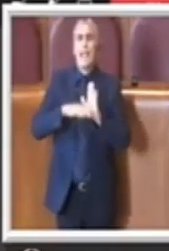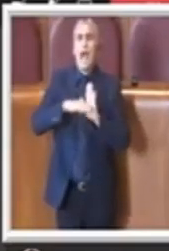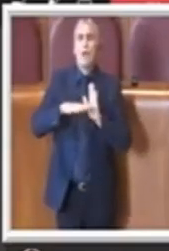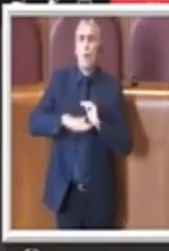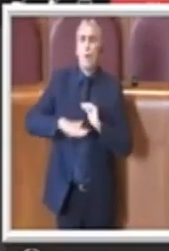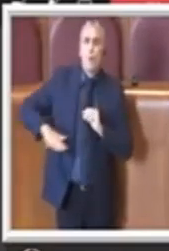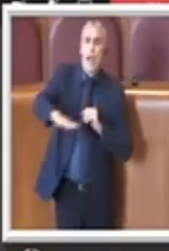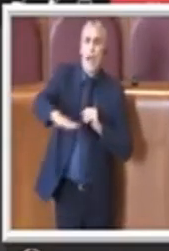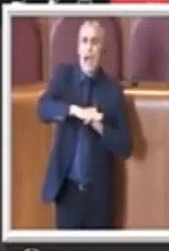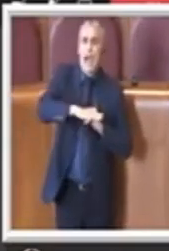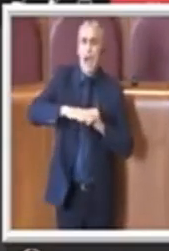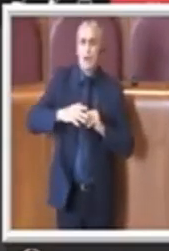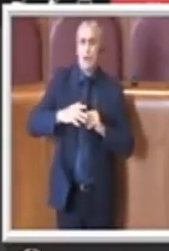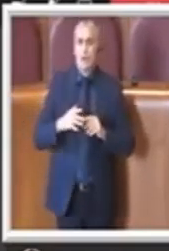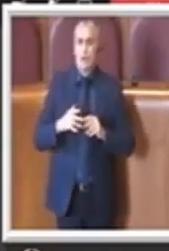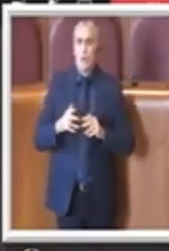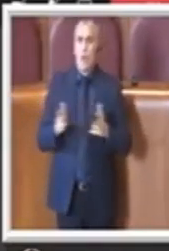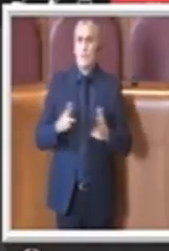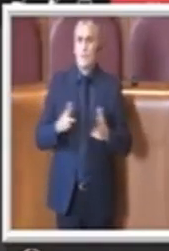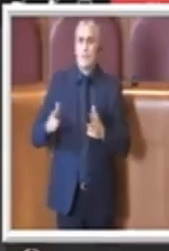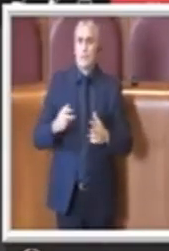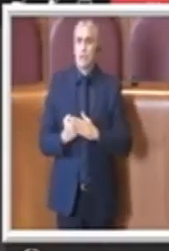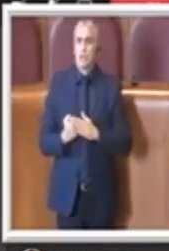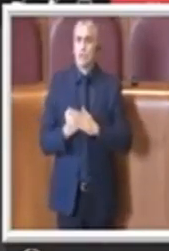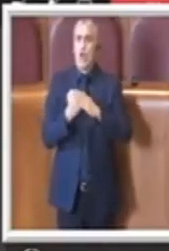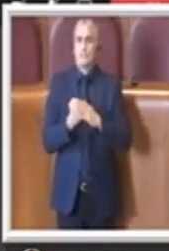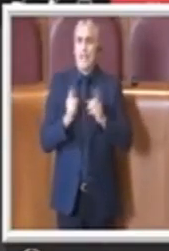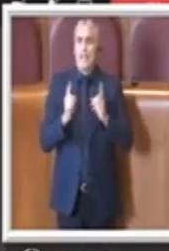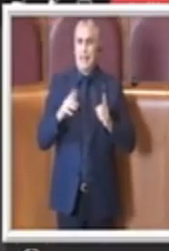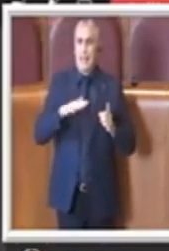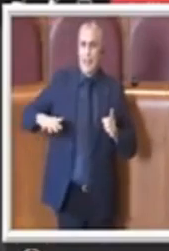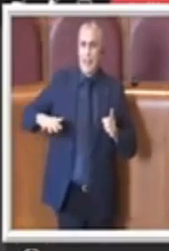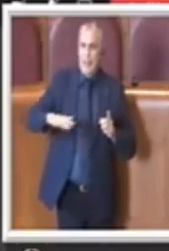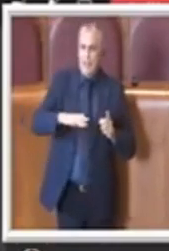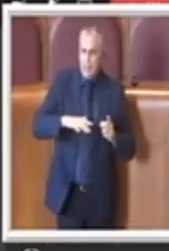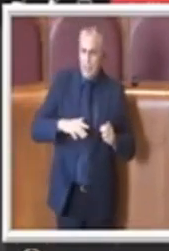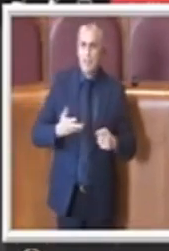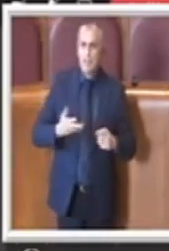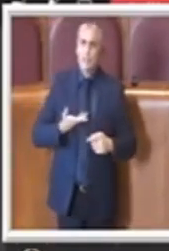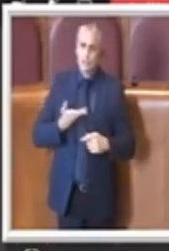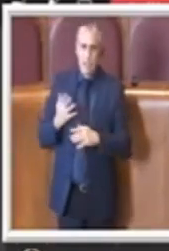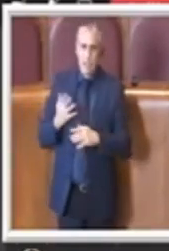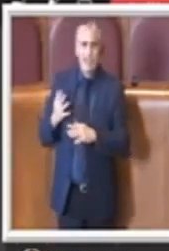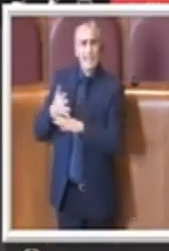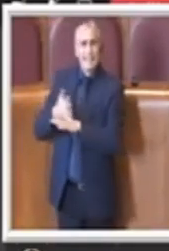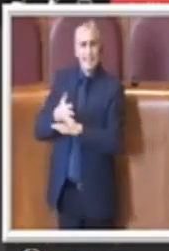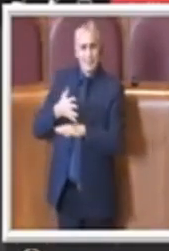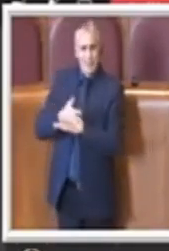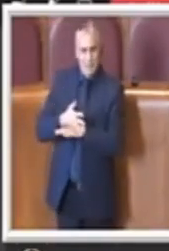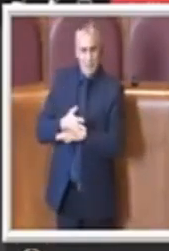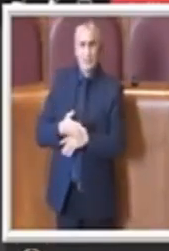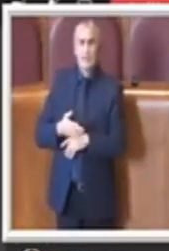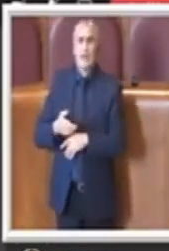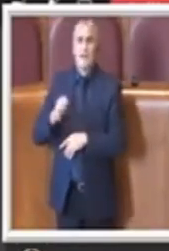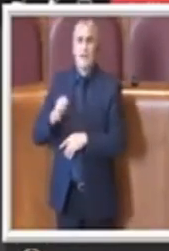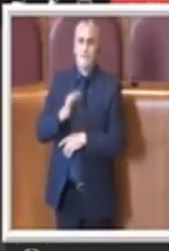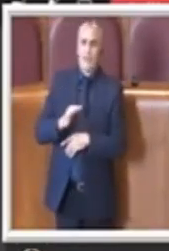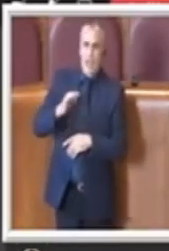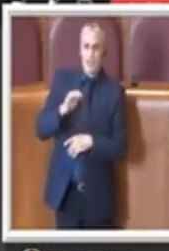tra gli interventi dei ragazzi di frye del suo futures